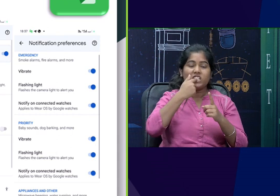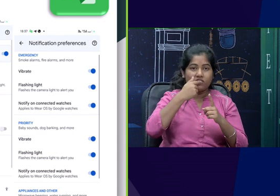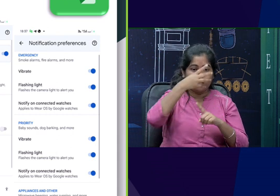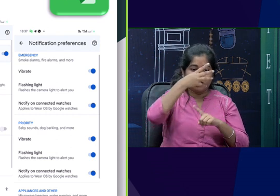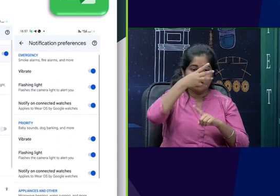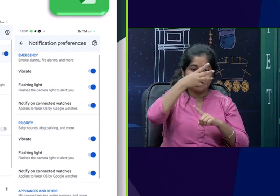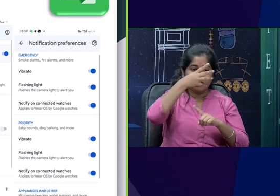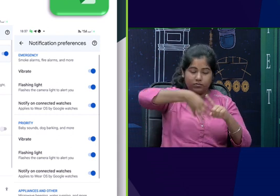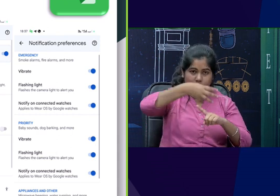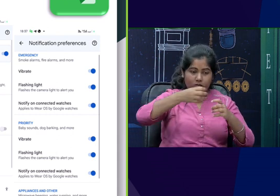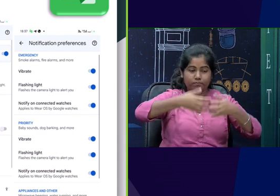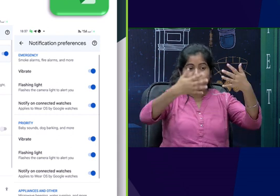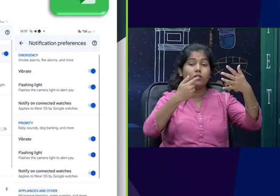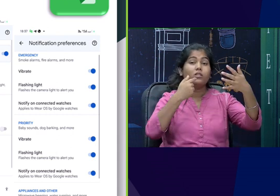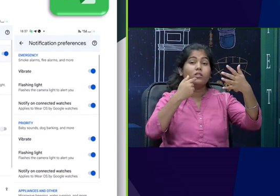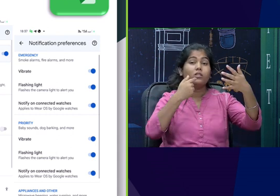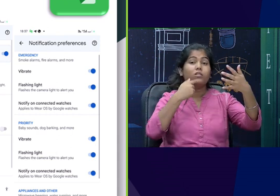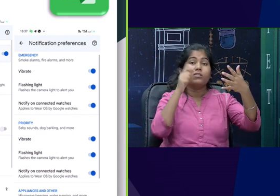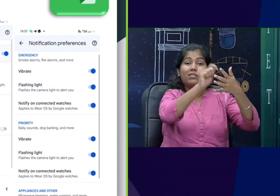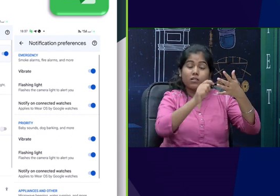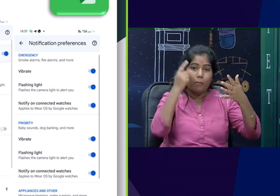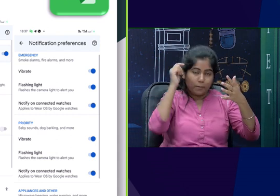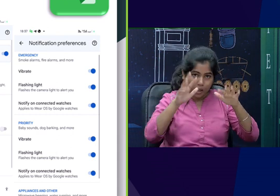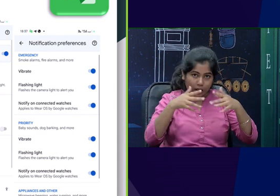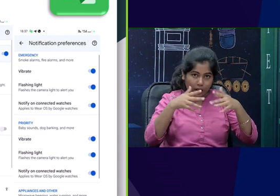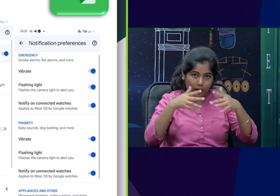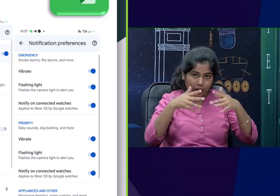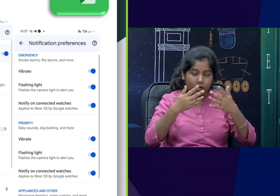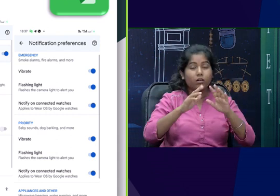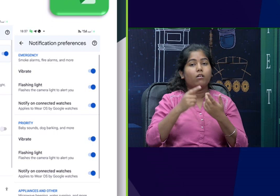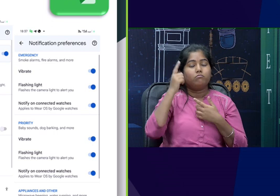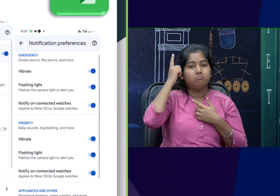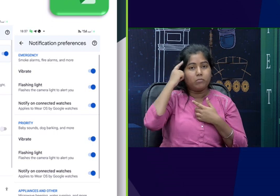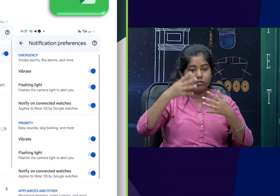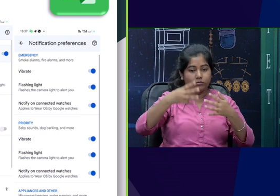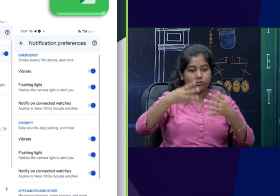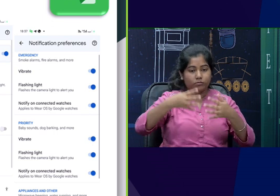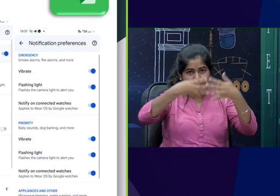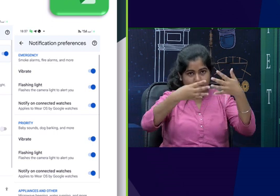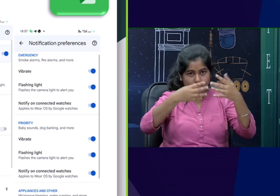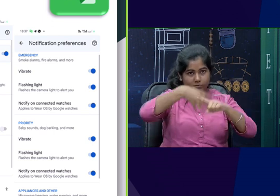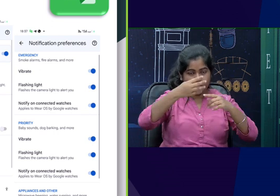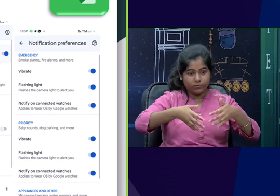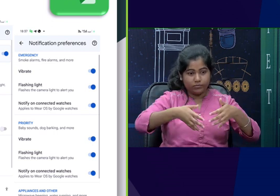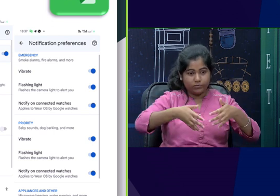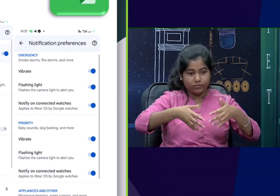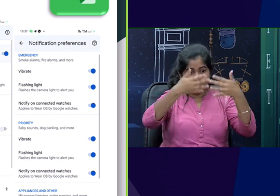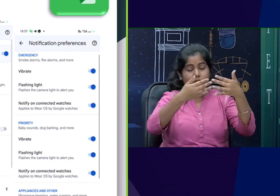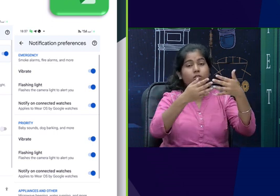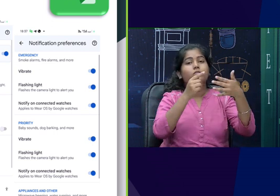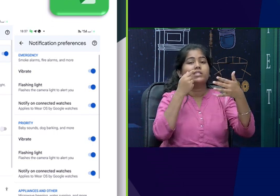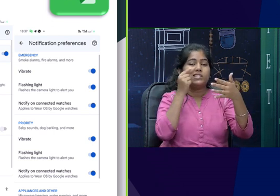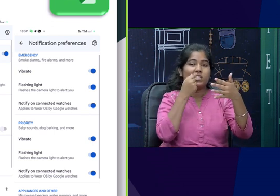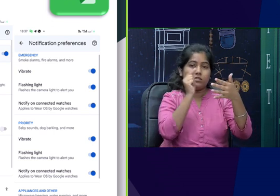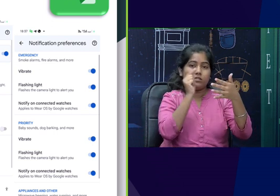या बैकग्राउंड ब्लैक हो गया टेक्स्ट व्हाइट हो गया, ये इसमें जो है फैसिलिटी अवेलेबल है